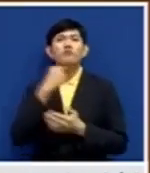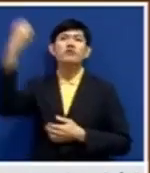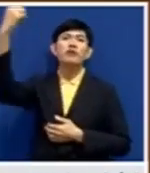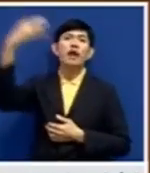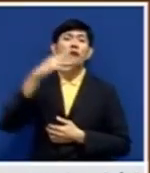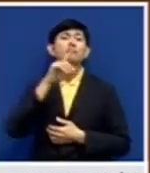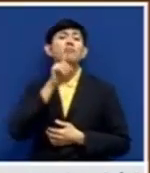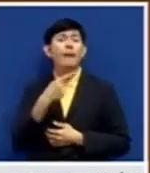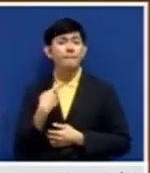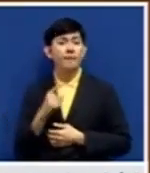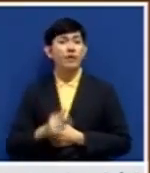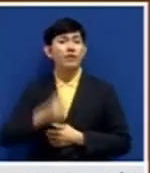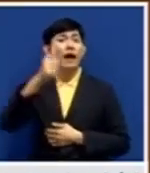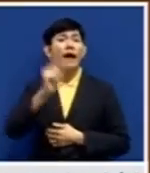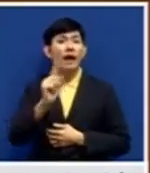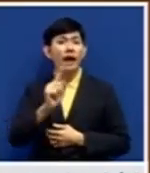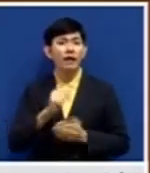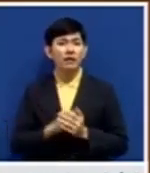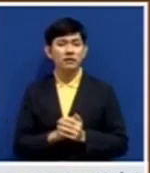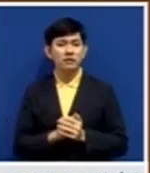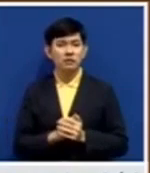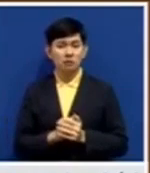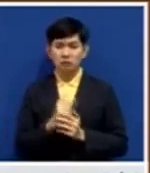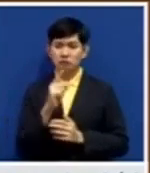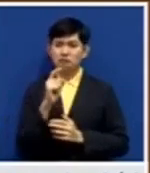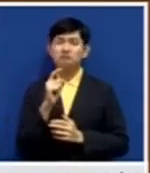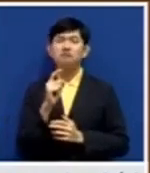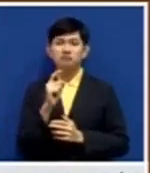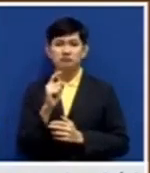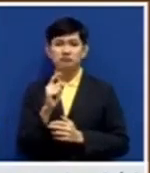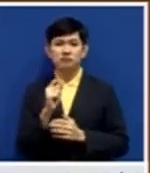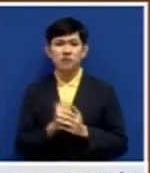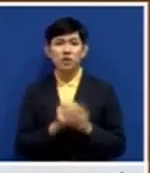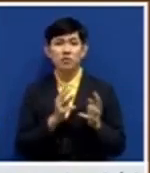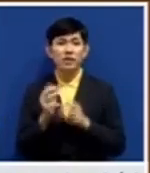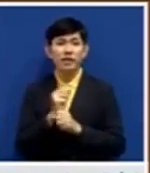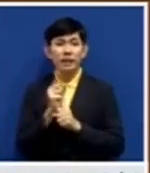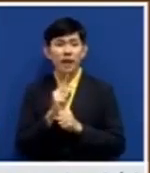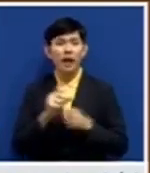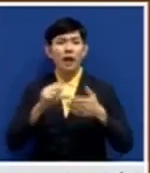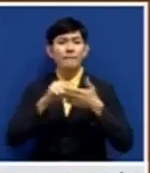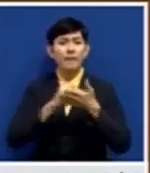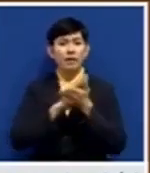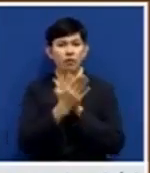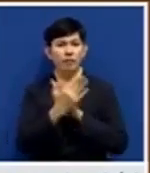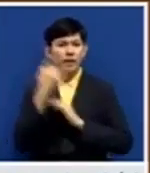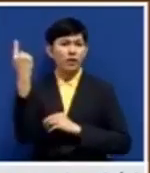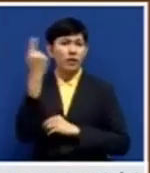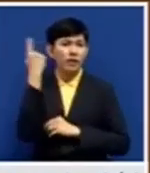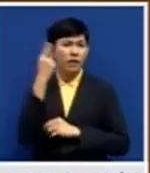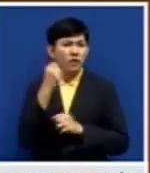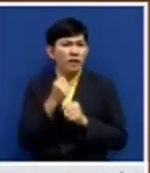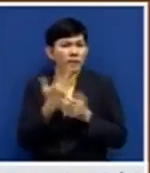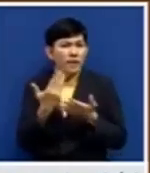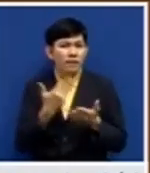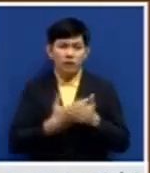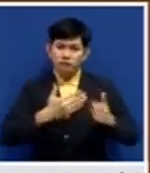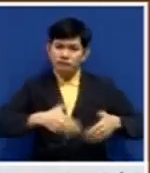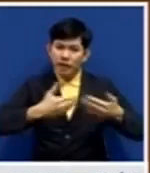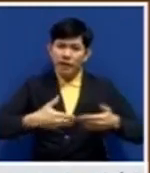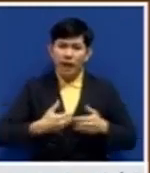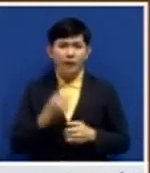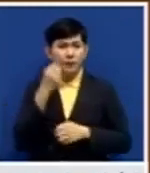ได้ประโยชน์อะไรสิ่งแวดล้อมเสียหมดทางเดียวก็คือต้องไปรูปการท่องเที่ยวว่าจะทํายังไงให้มันสามารถสร้างรายได้ไปถึง